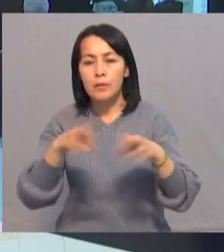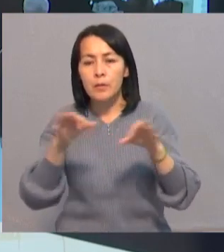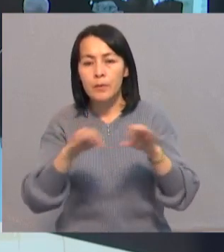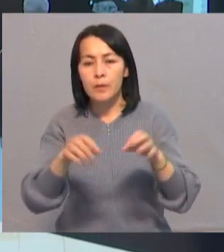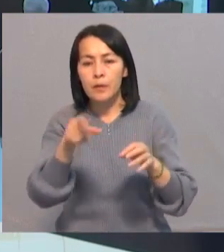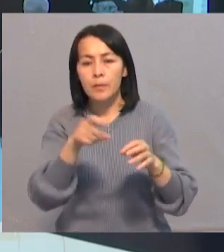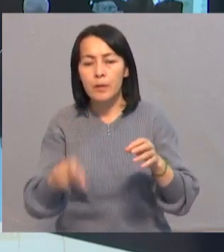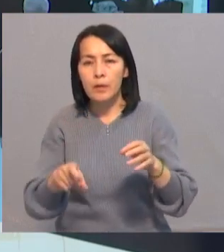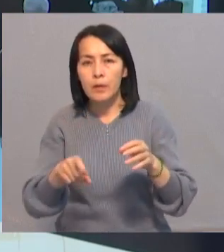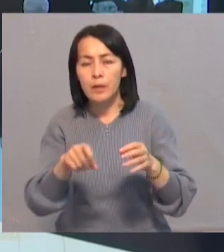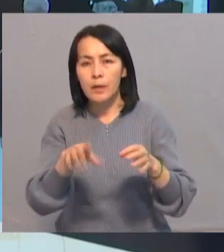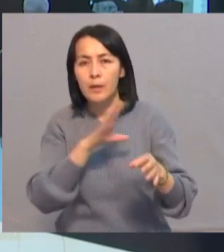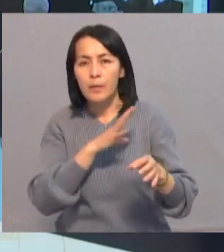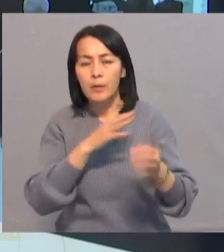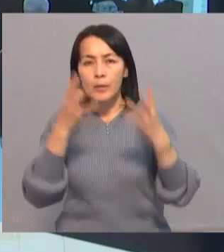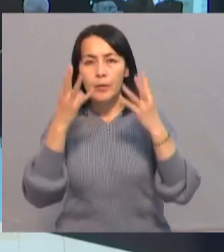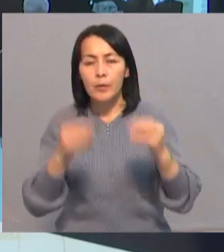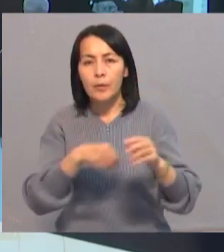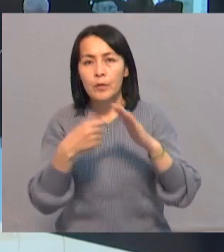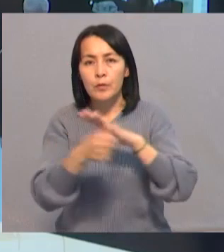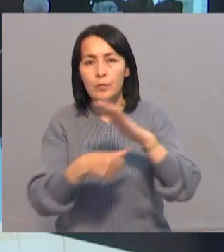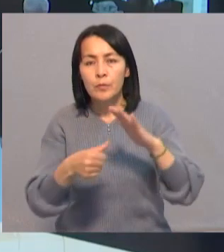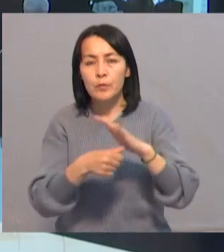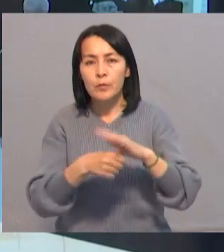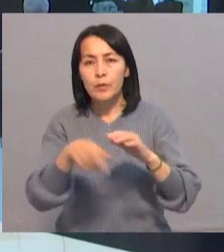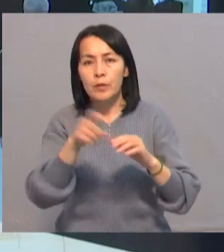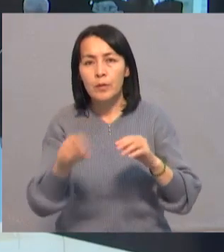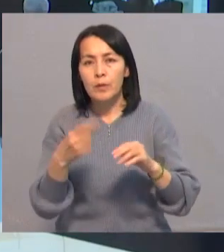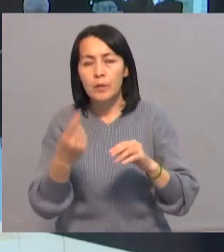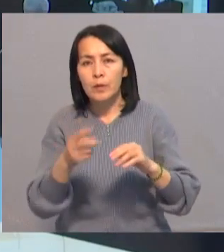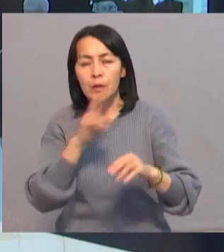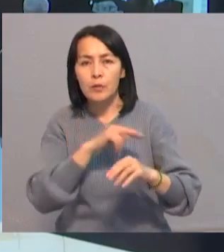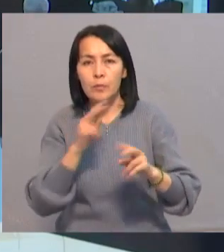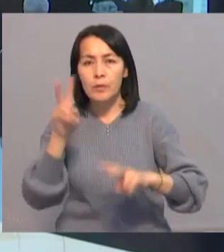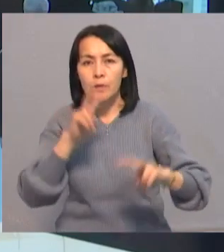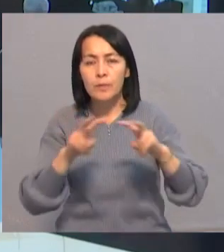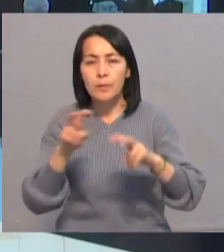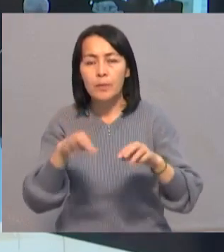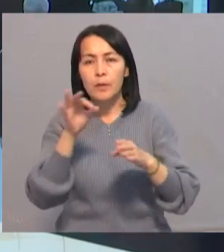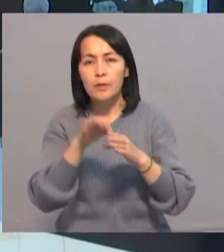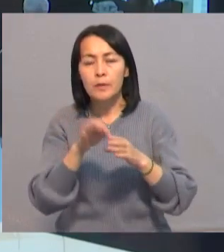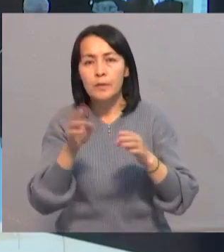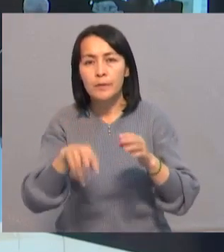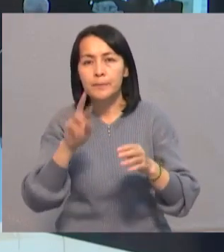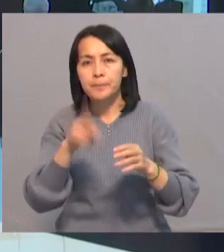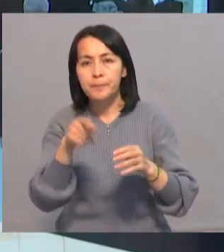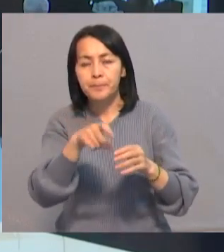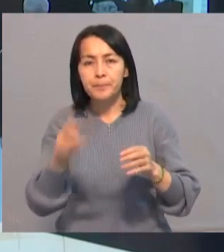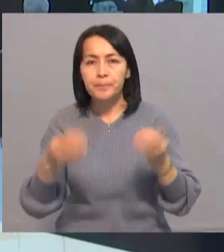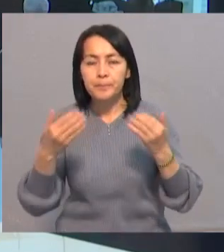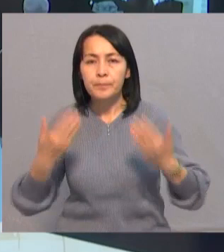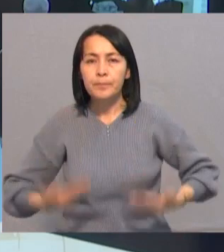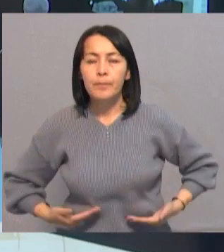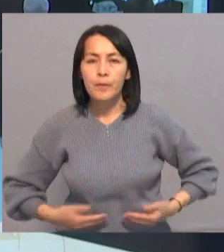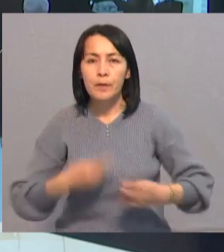пробация есебінде тұрғандарға арналды. Бұл күні жұмысы жүрген борышкерлер екі қолға бір күрек тапты. Мақсат сол шалыс басқан азаматтардың